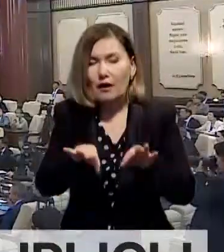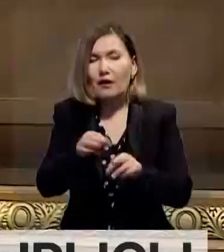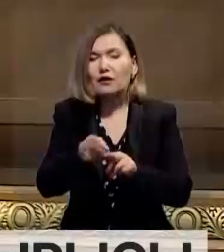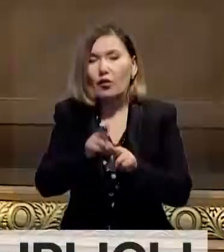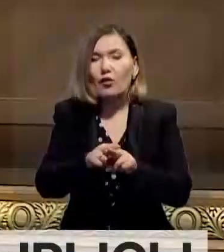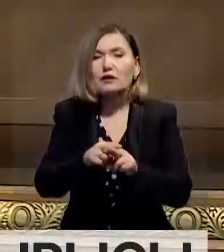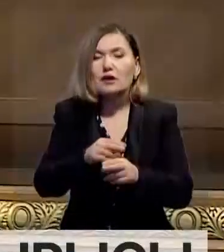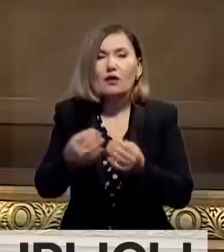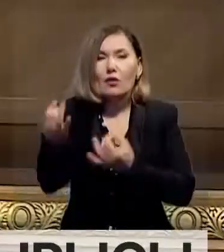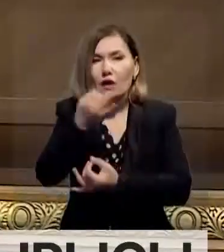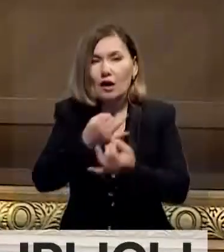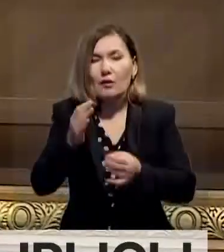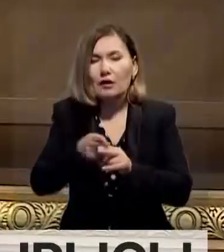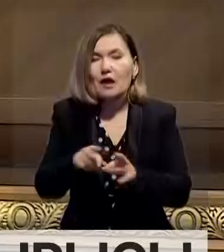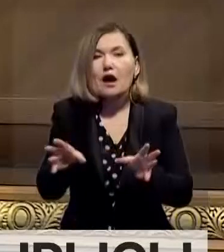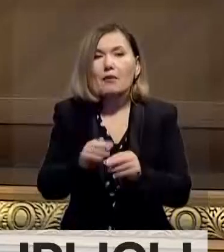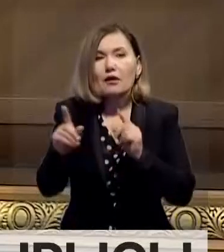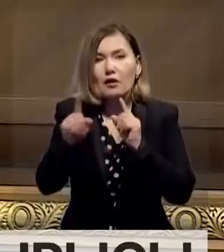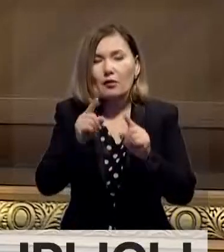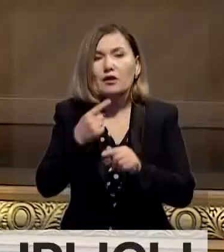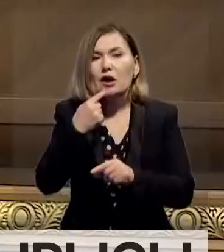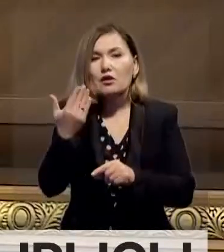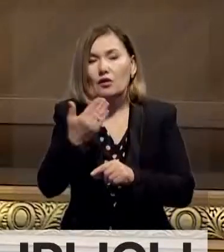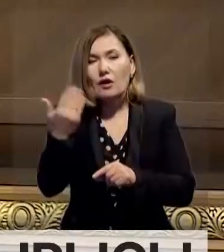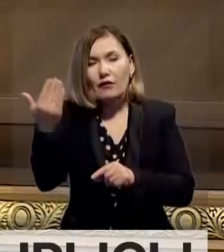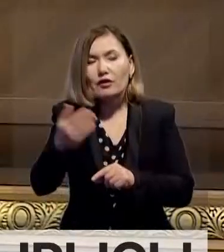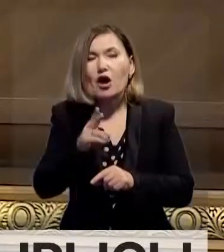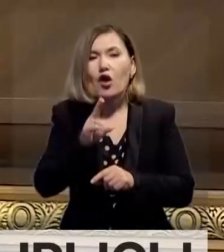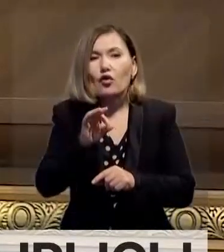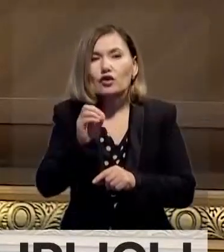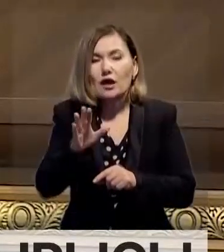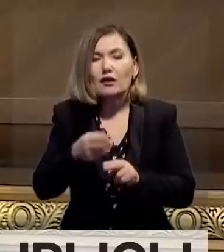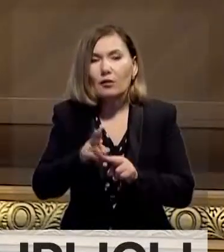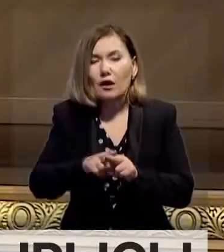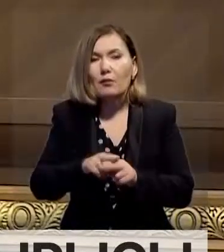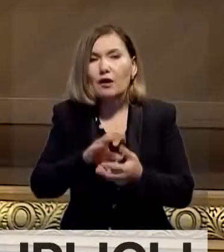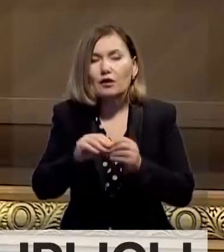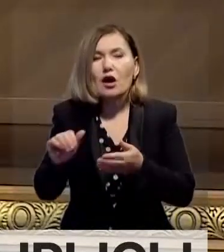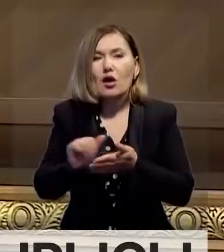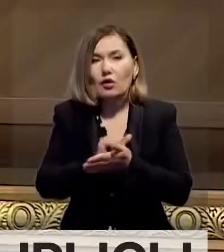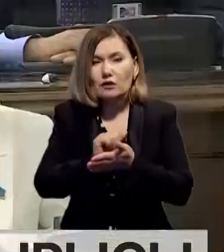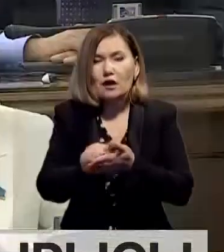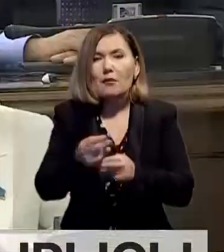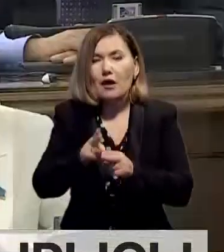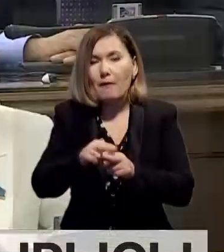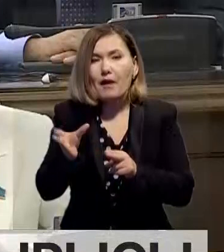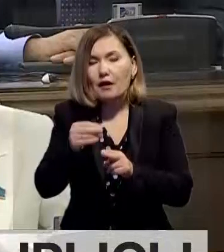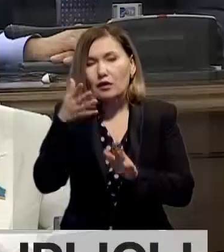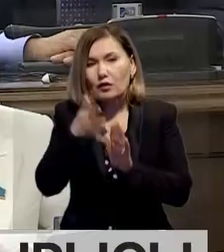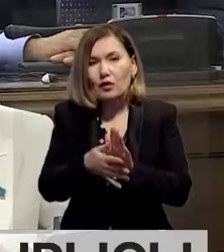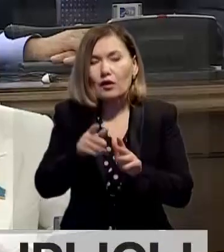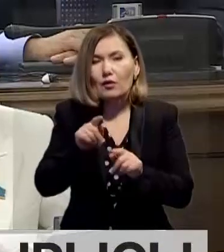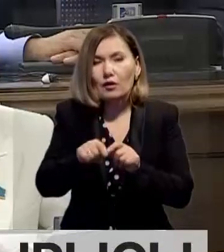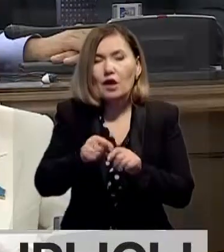сарапшылар алдын ала талқылайды. Бірлескен отырыста сөз алған Ерлан Қожанов құжаттың нөлдік оқылымнан өткізілетінін атап өтті.